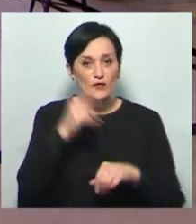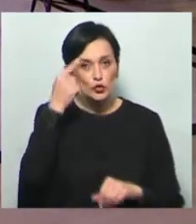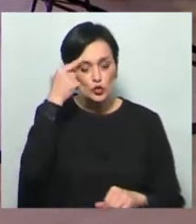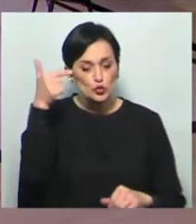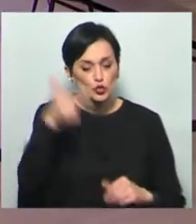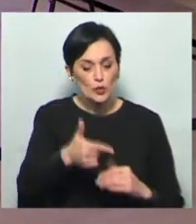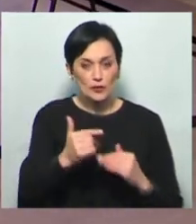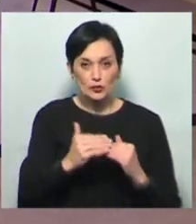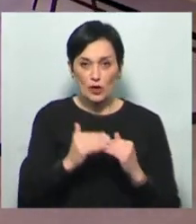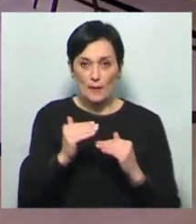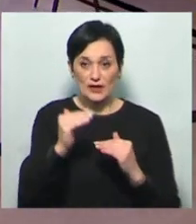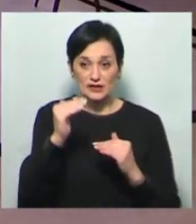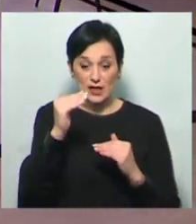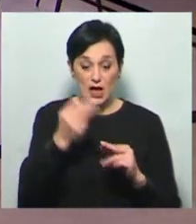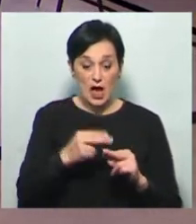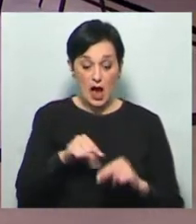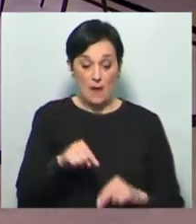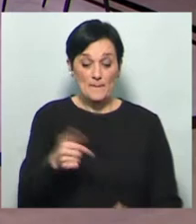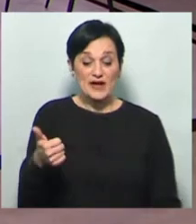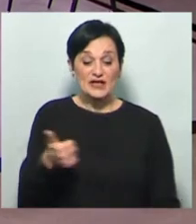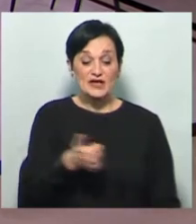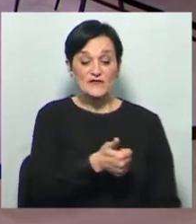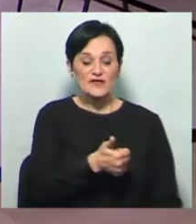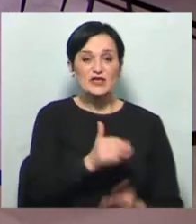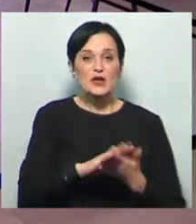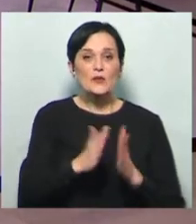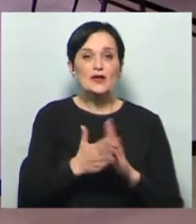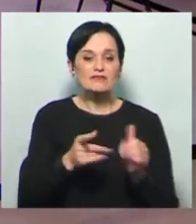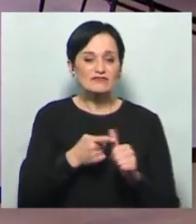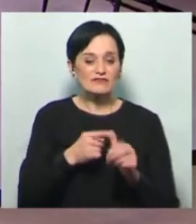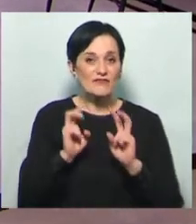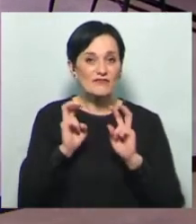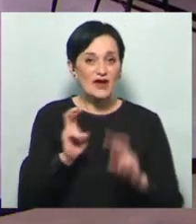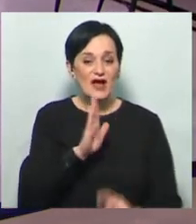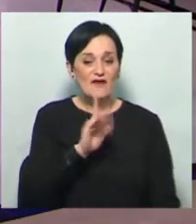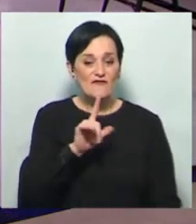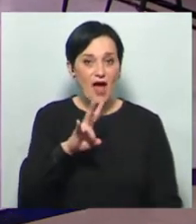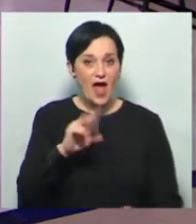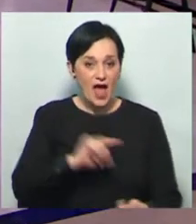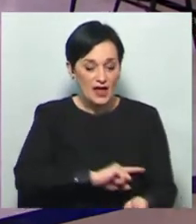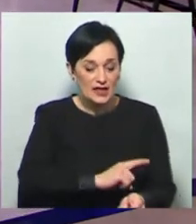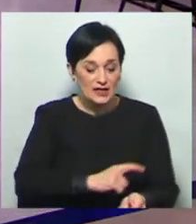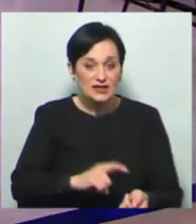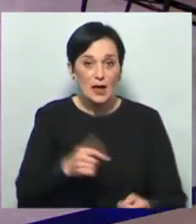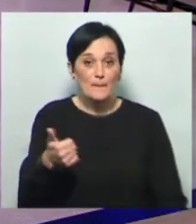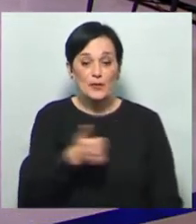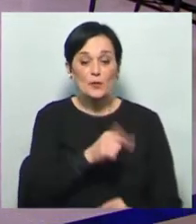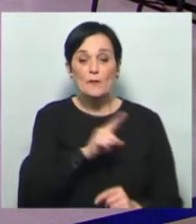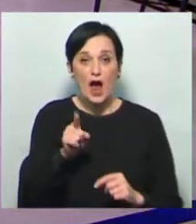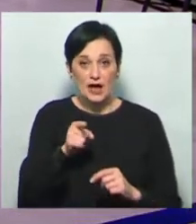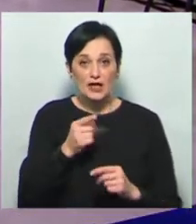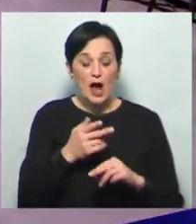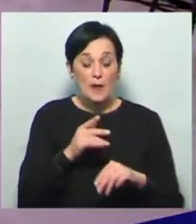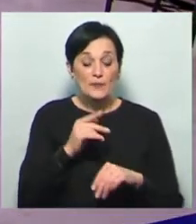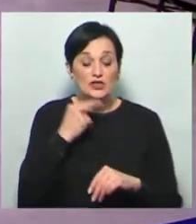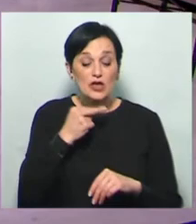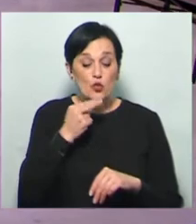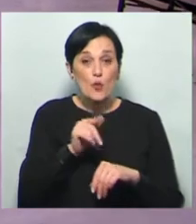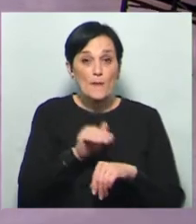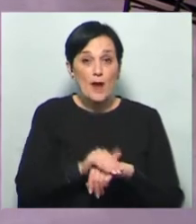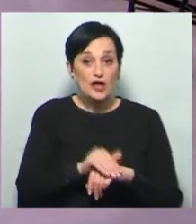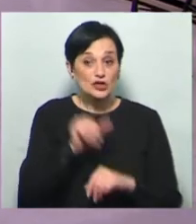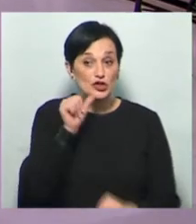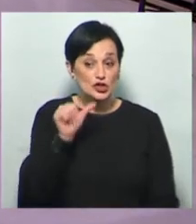ცნობადობის ასამაღლებლად. ამ კვირეულს პირობითად ვენების კვირეული ჰქვია, მაგრამ საყურადღებოა ის ფაქტი, რომ შარშან და